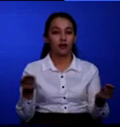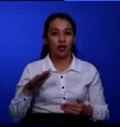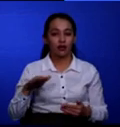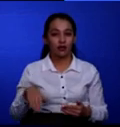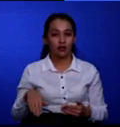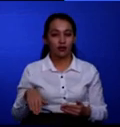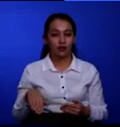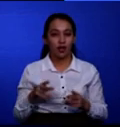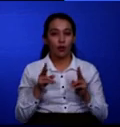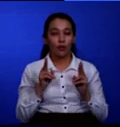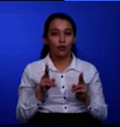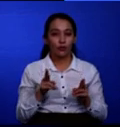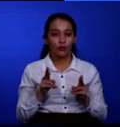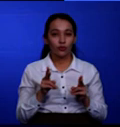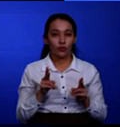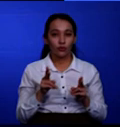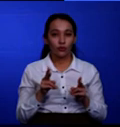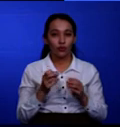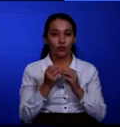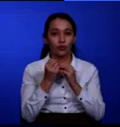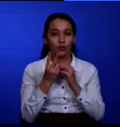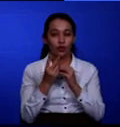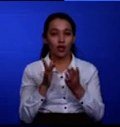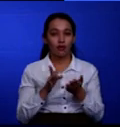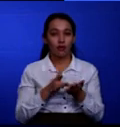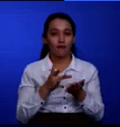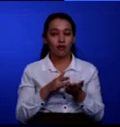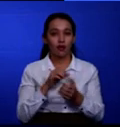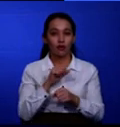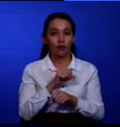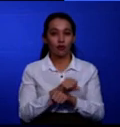Shundan keyin o'qituvchida 12ta daftar qoldi.